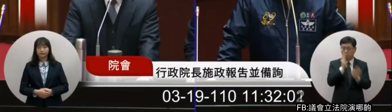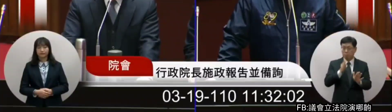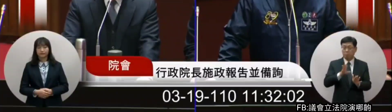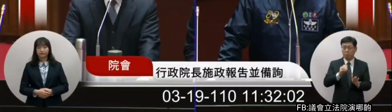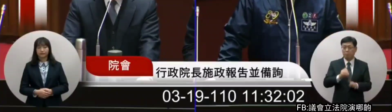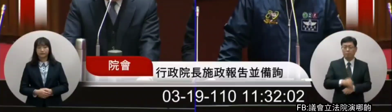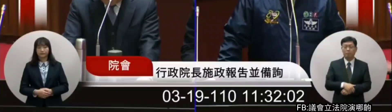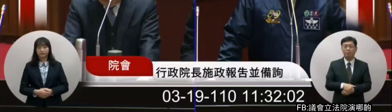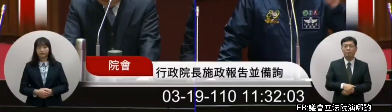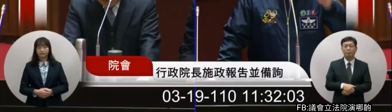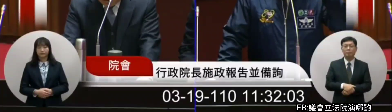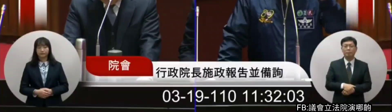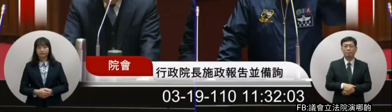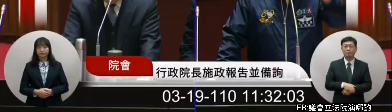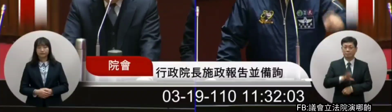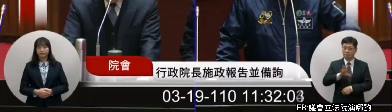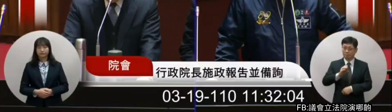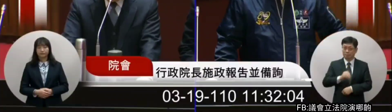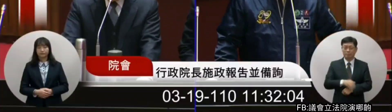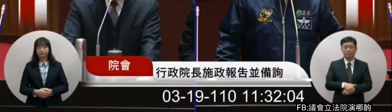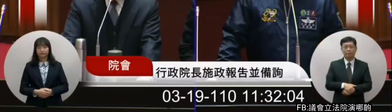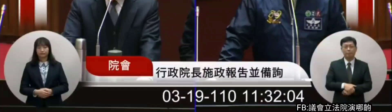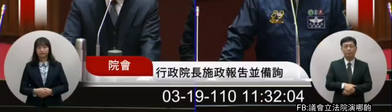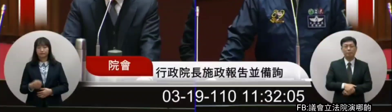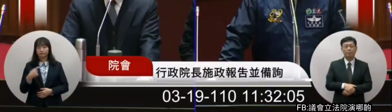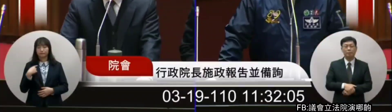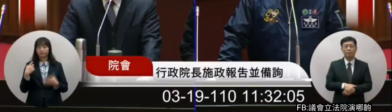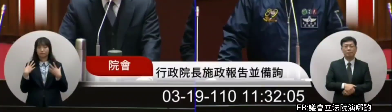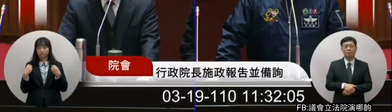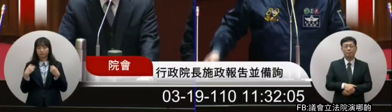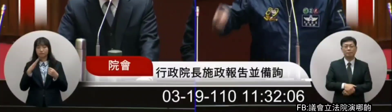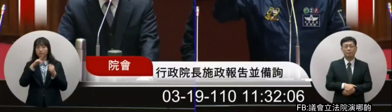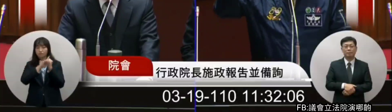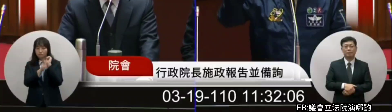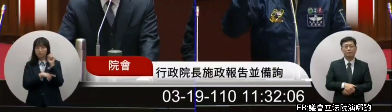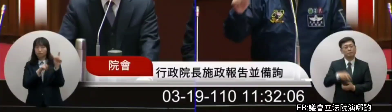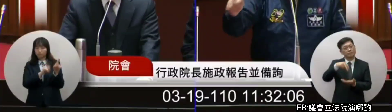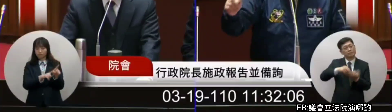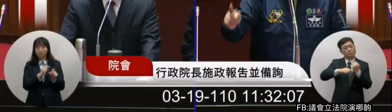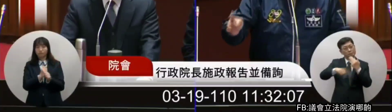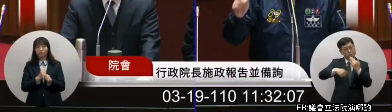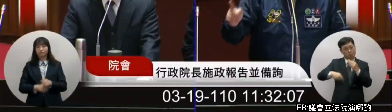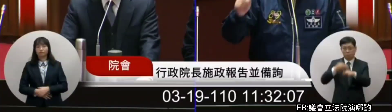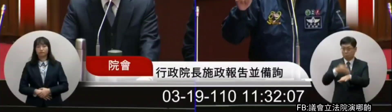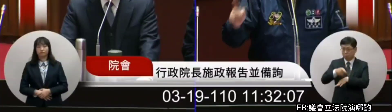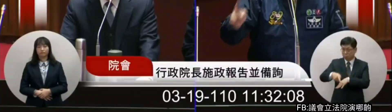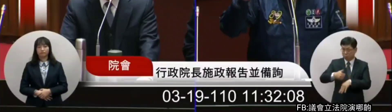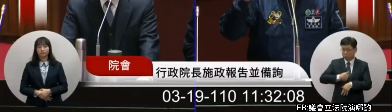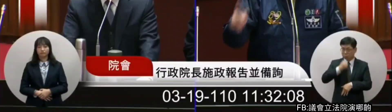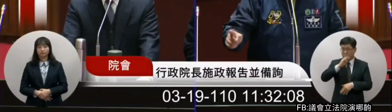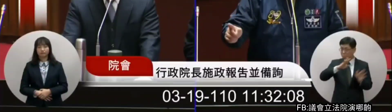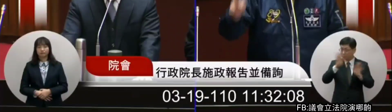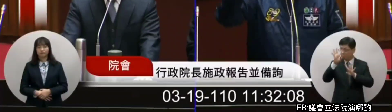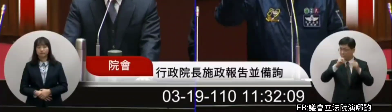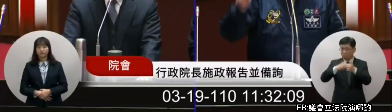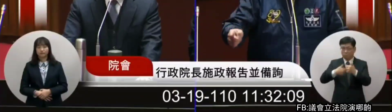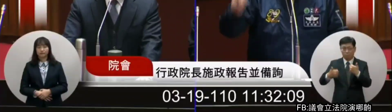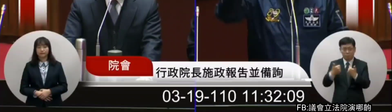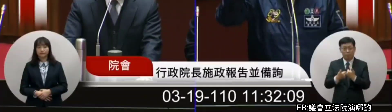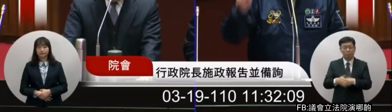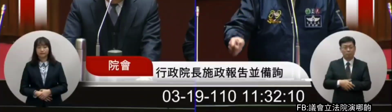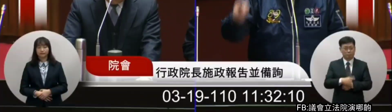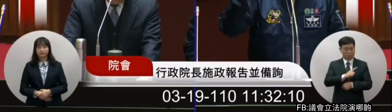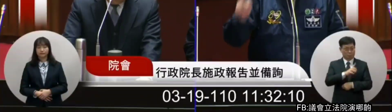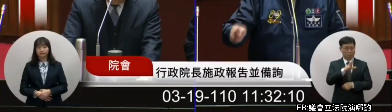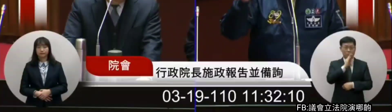没有？有还是没有？ 我一直都是依法行政。 立法院通过了真相调查委员会，你